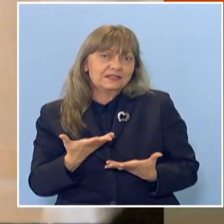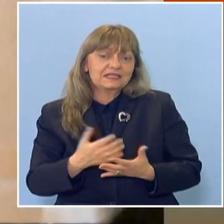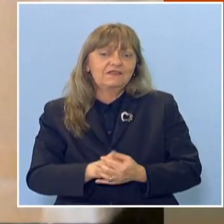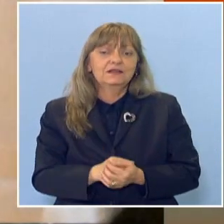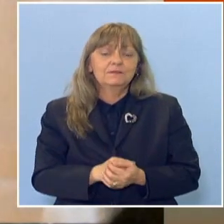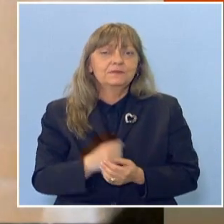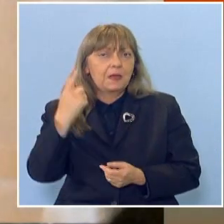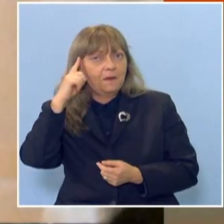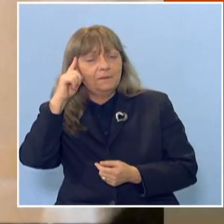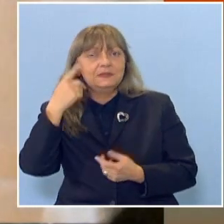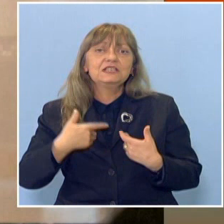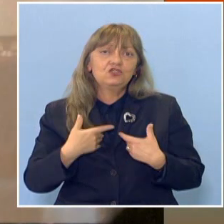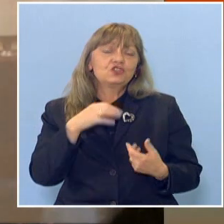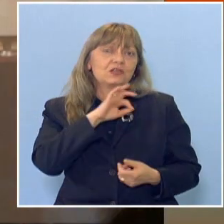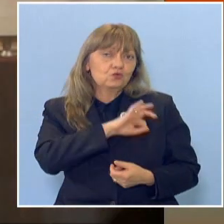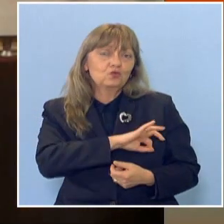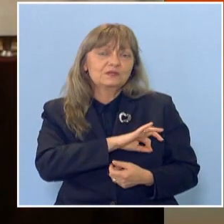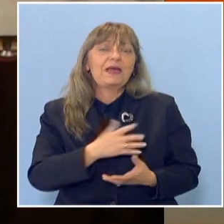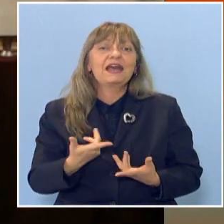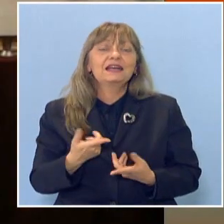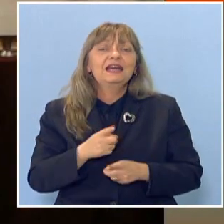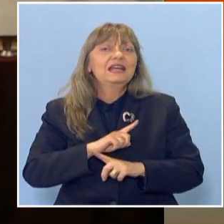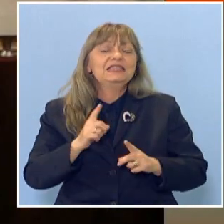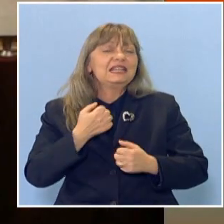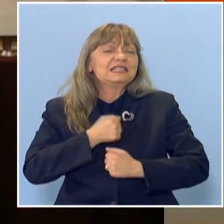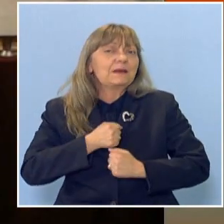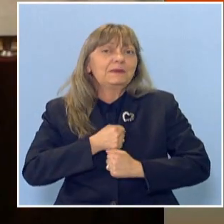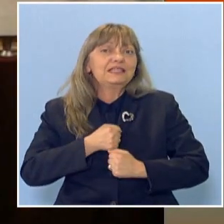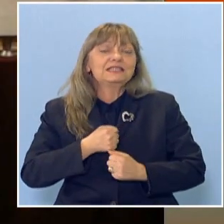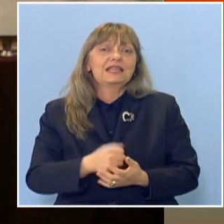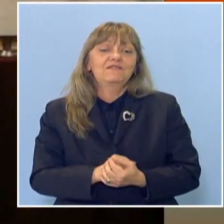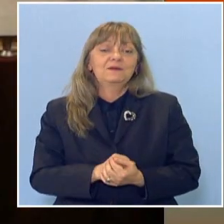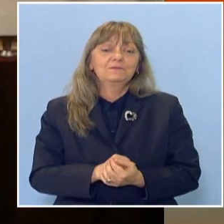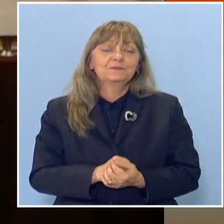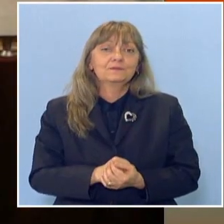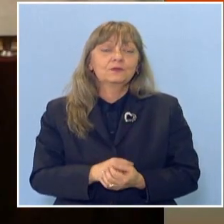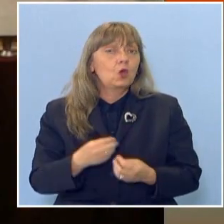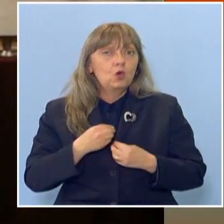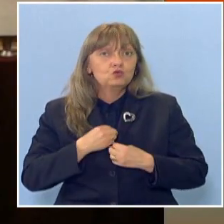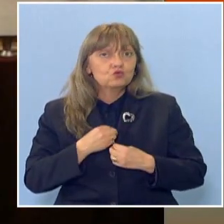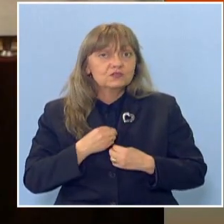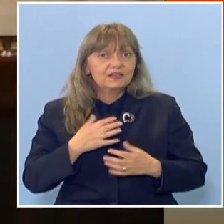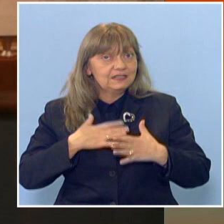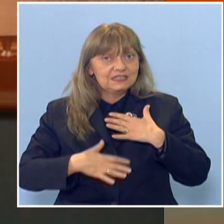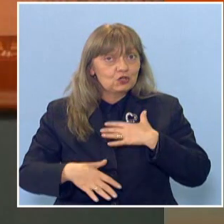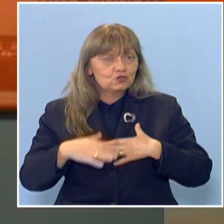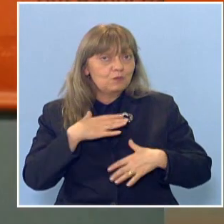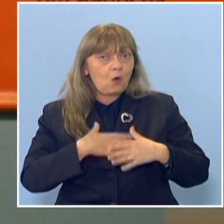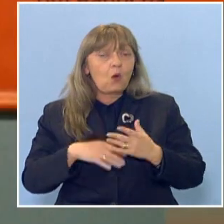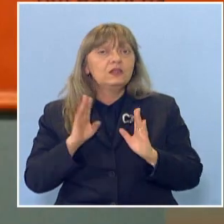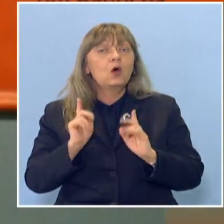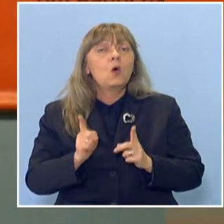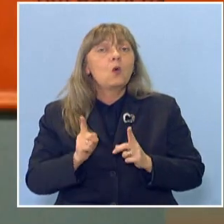И мисля, че успях да преодолея притеснението най-вече. Чувствахте ли се спокойна, когато